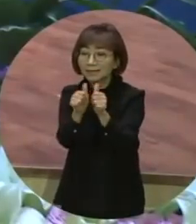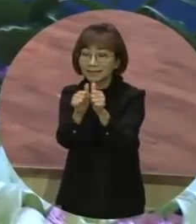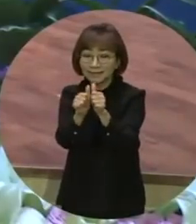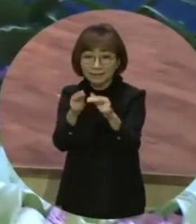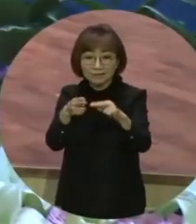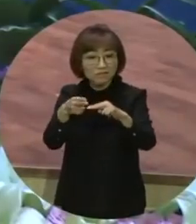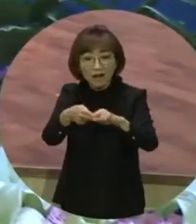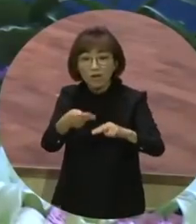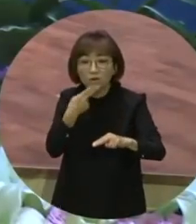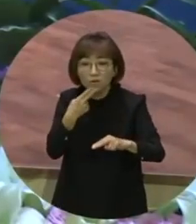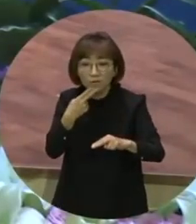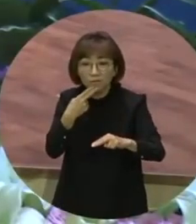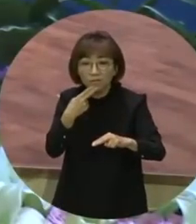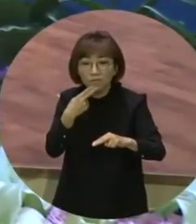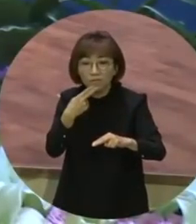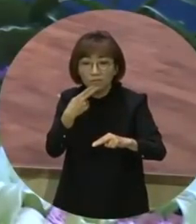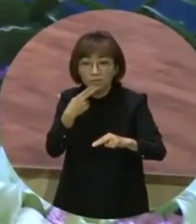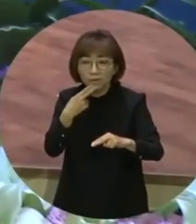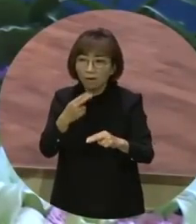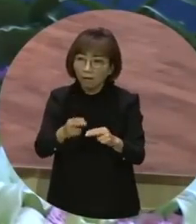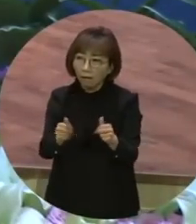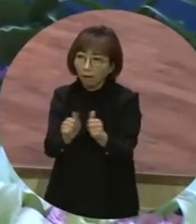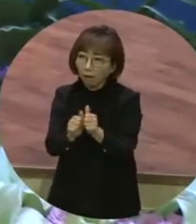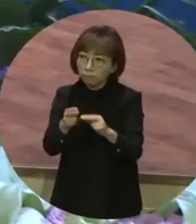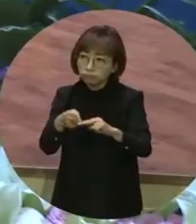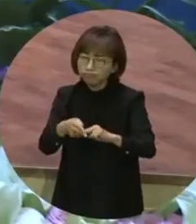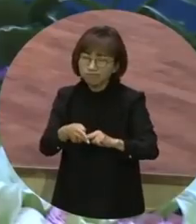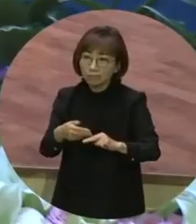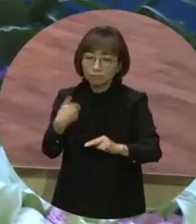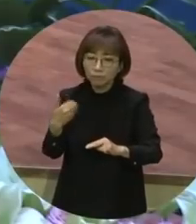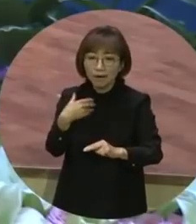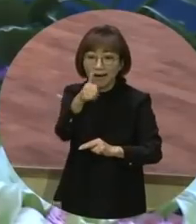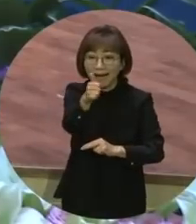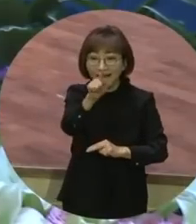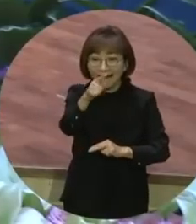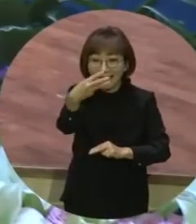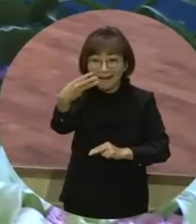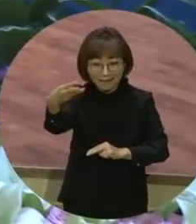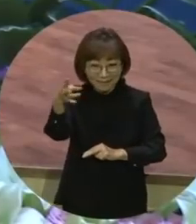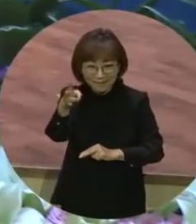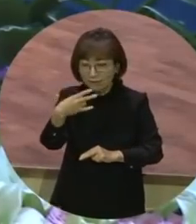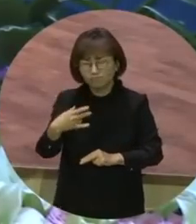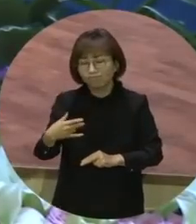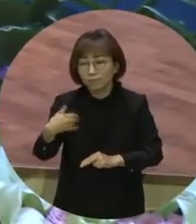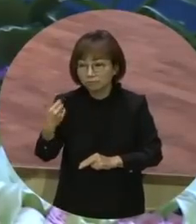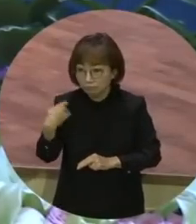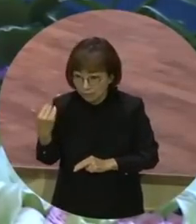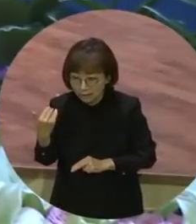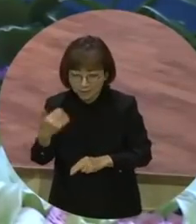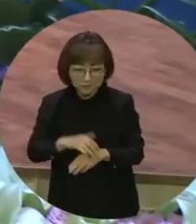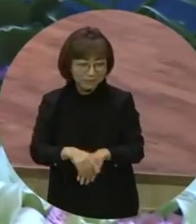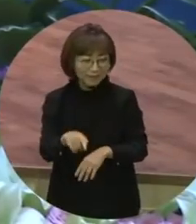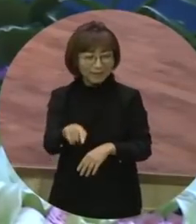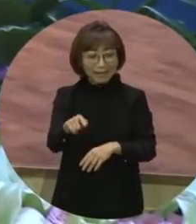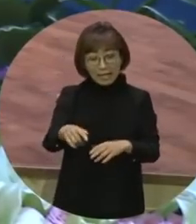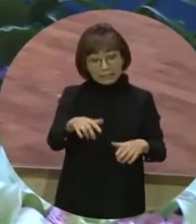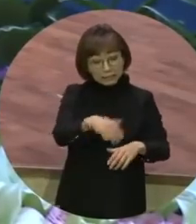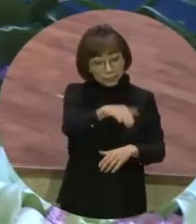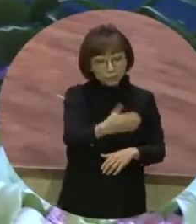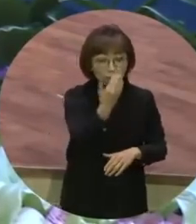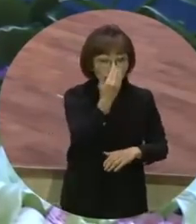사람이에요. 자, 당시 이 디모데가 살고 있었던 지역의 유대인들은